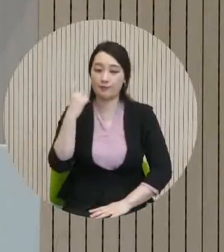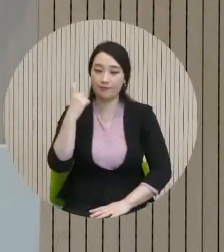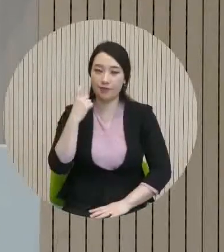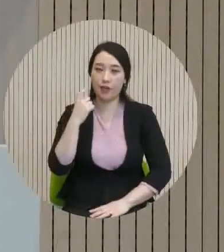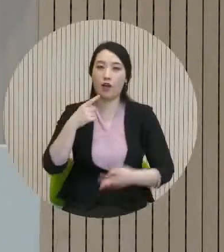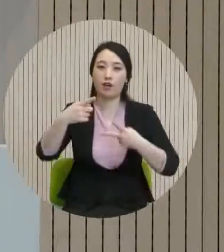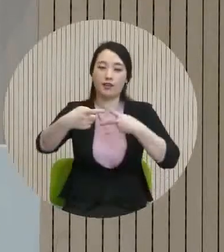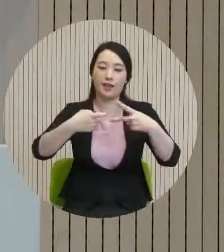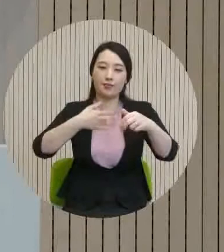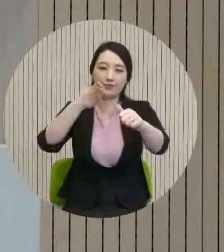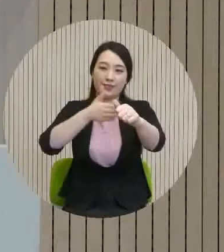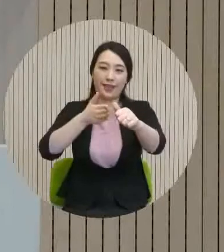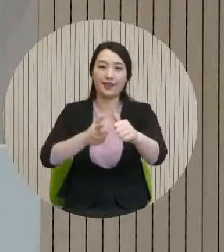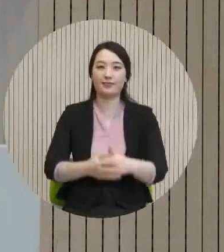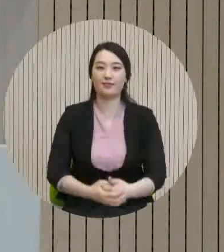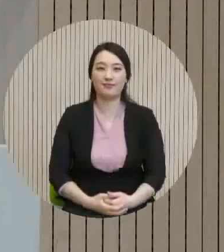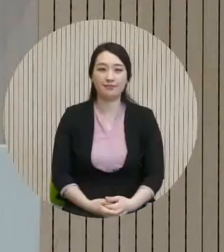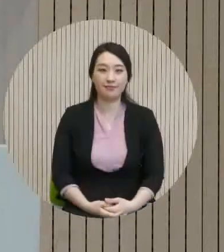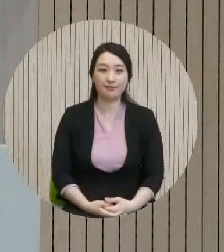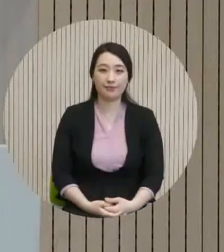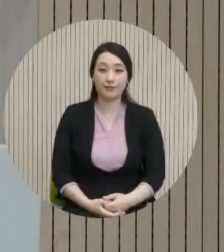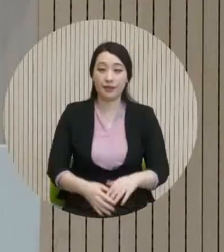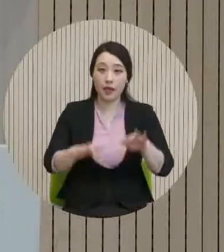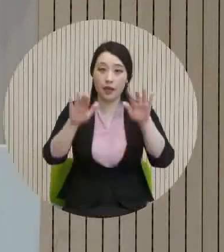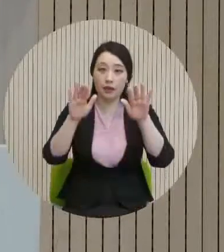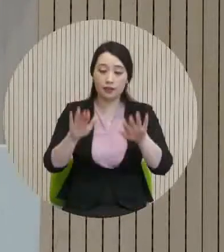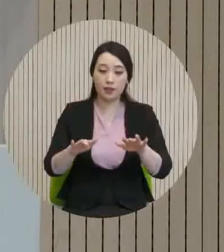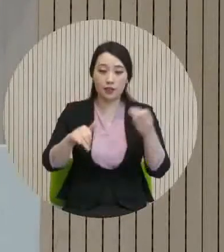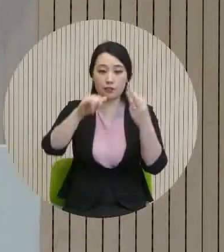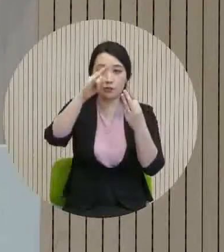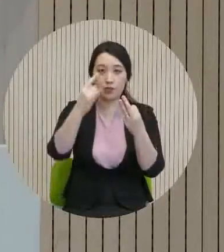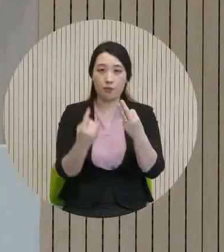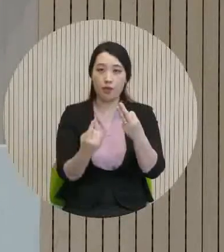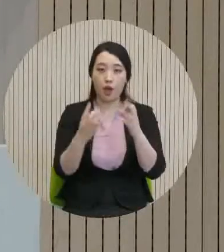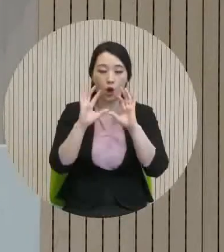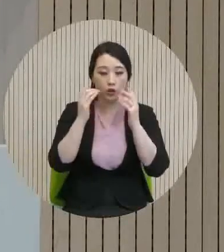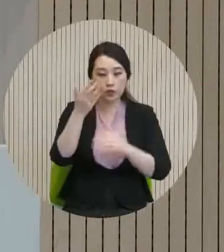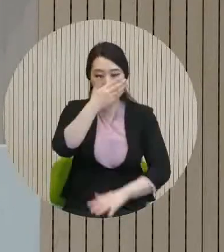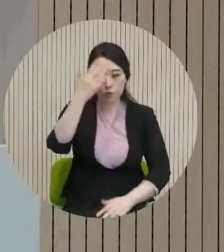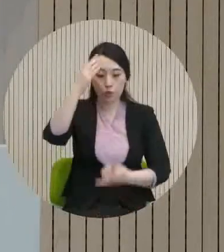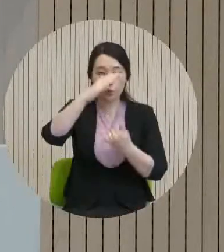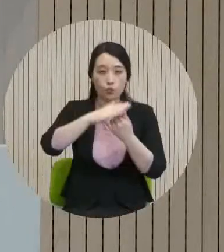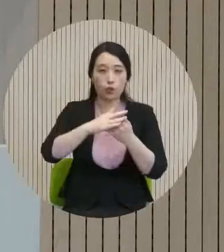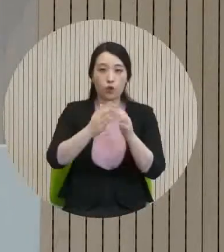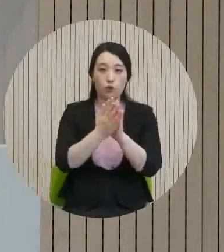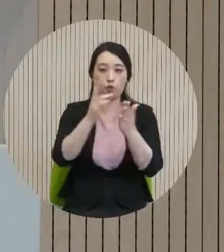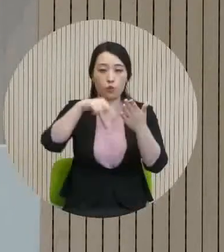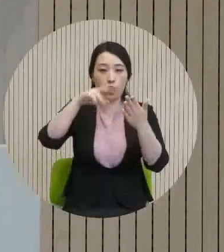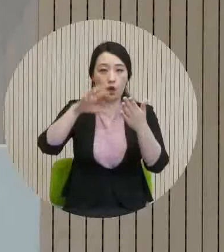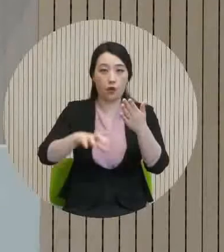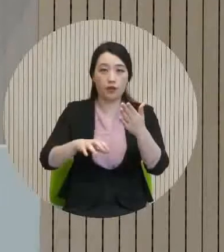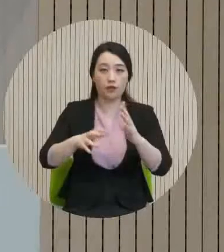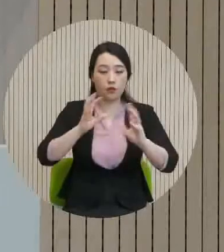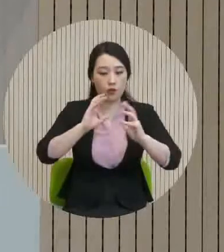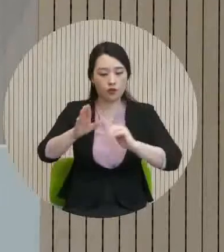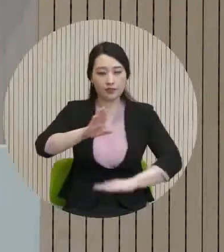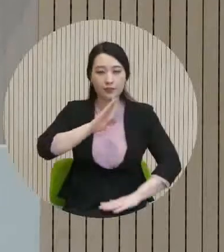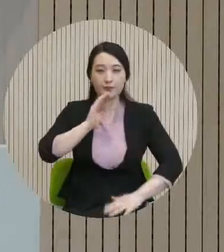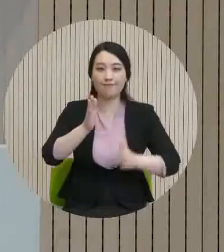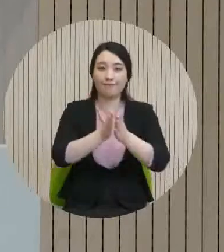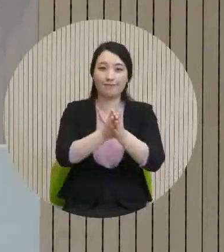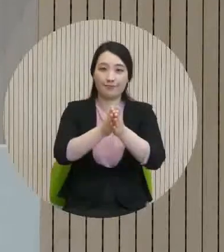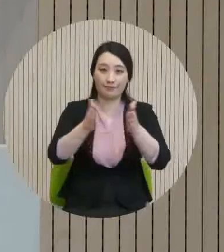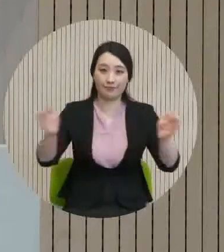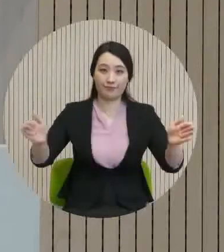simultaneous presentation will be provided. 이제 제13회 어린이 청소년 도서관 Now, let's start the first session of the